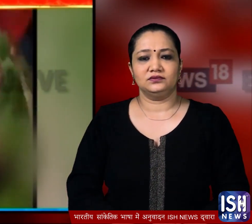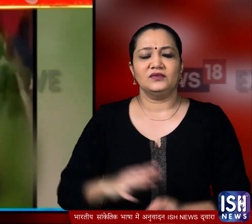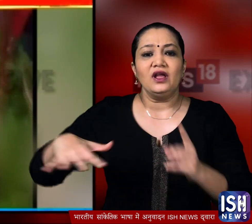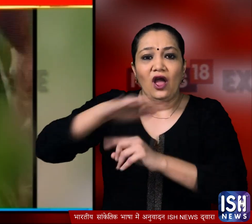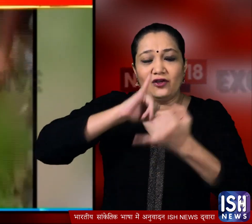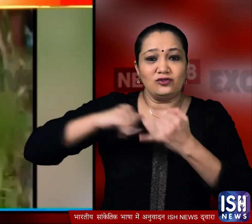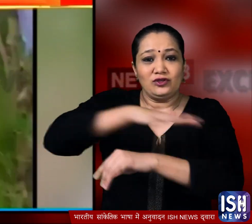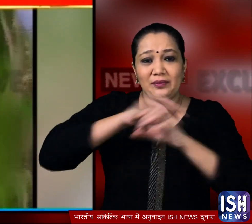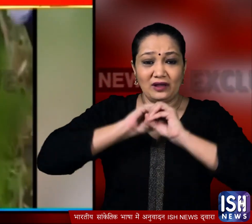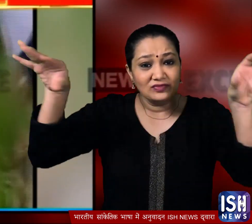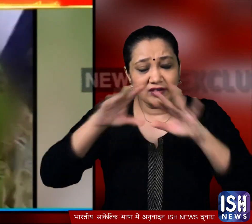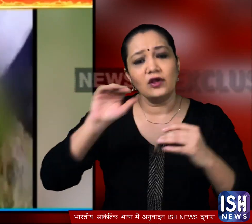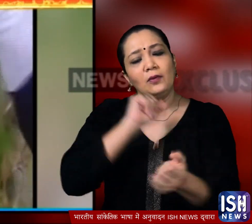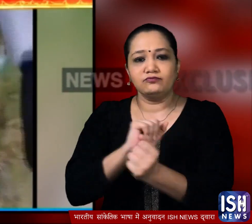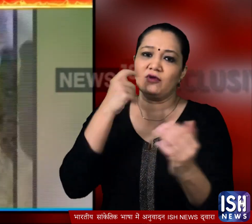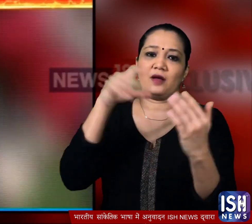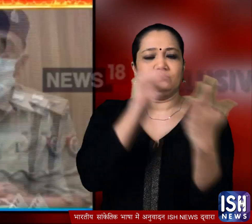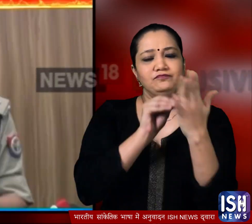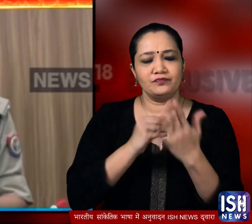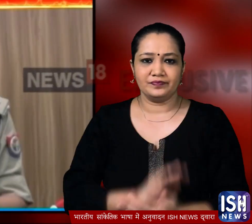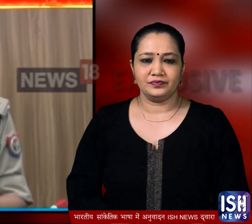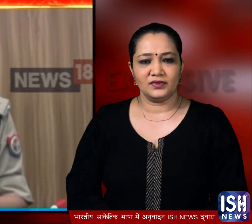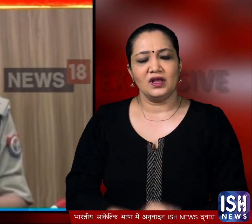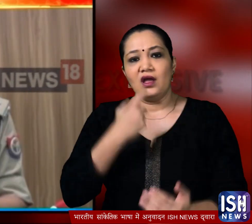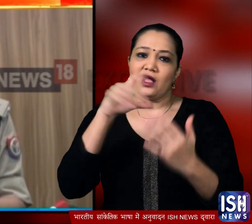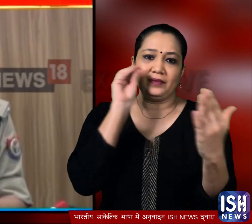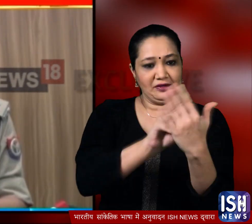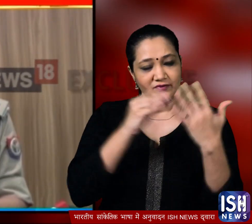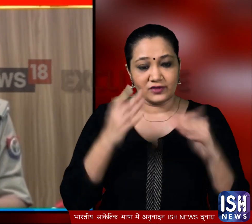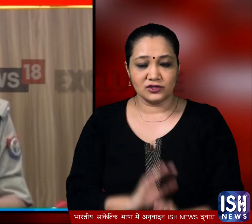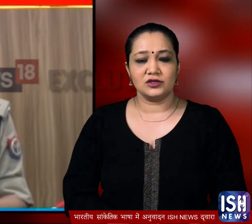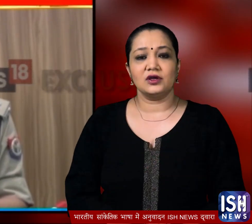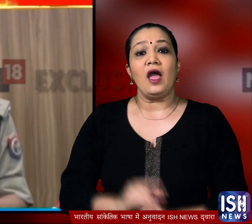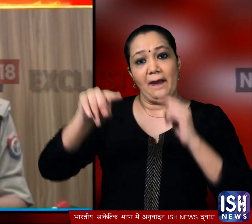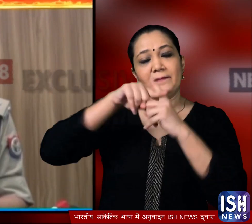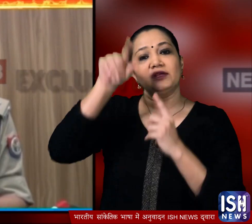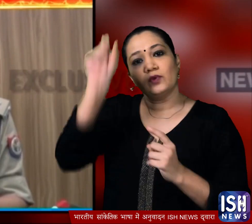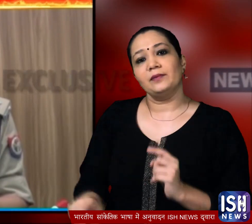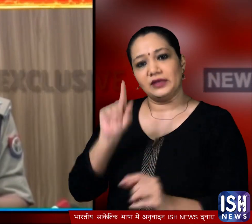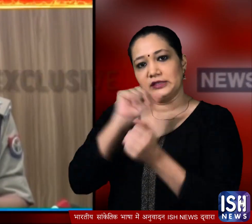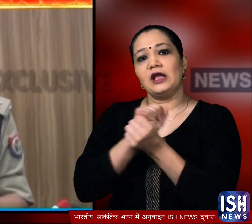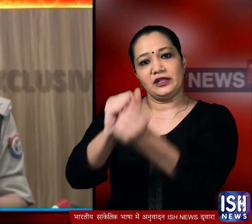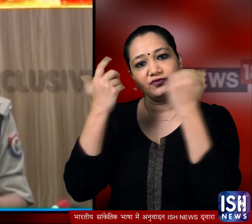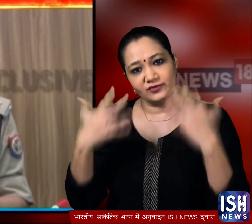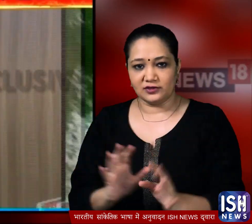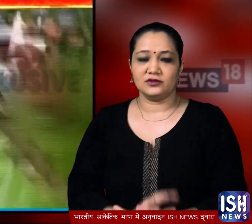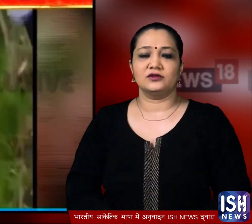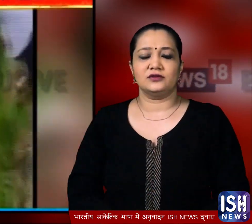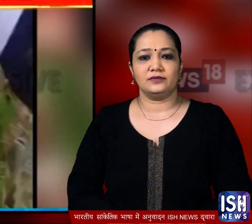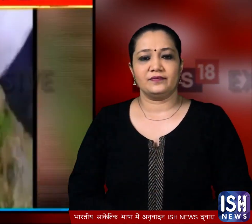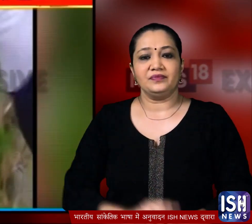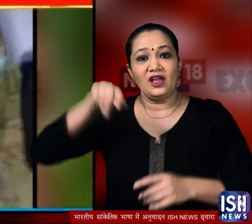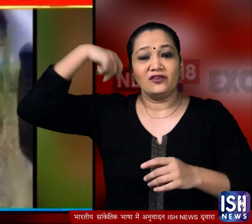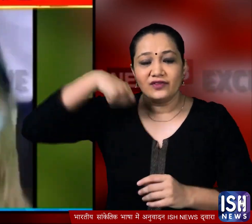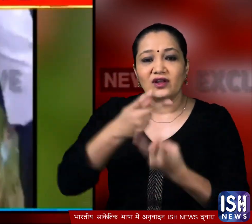घटना का वीडियो वायरल होने के बाद पुलिस ने मामला दर्ज कर लिया। अभियोग पंजीकृत कर लिया गया है और एक अभियुक्त की गिरफ्तारी की जा चुकी है।